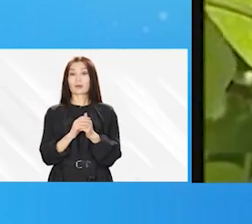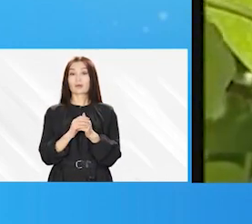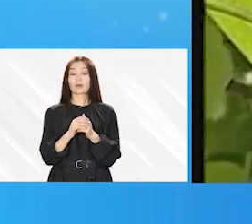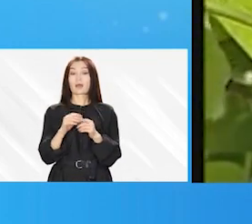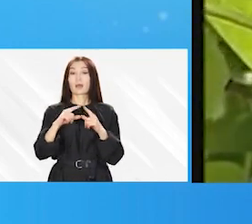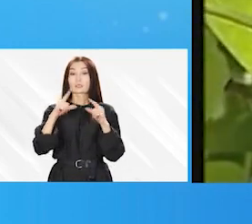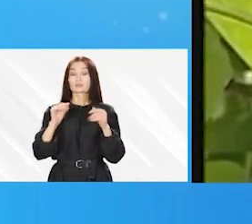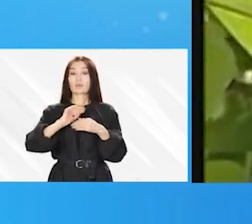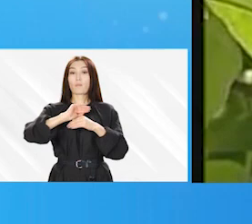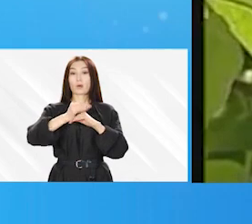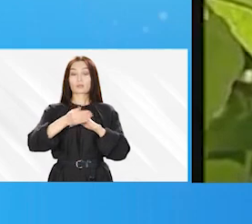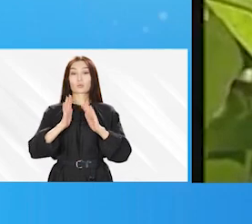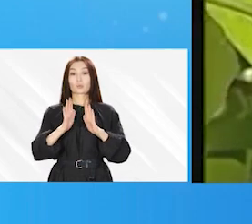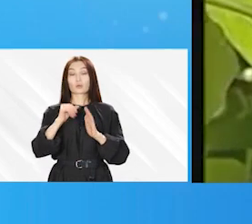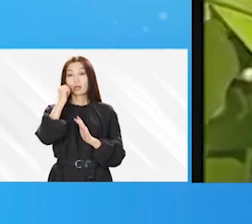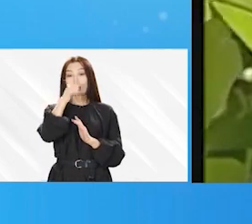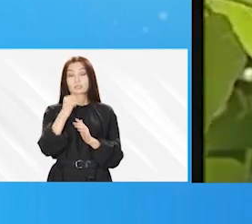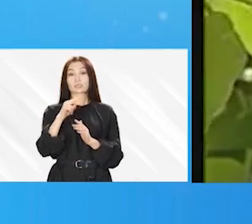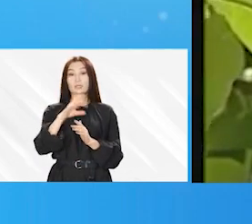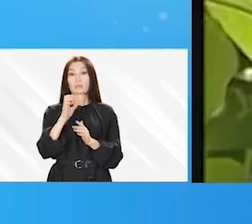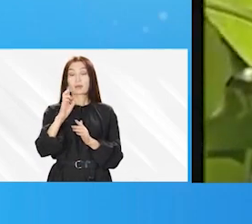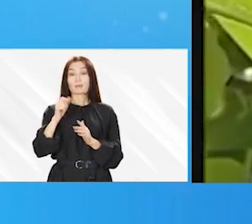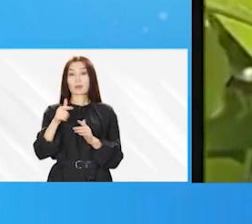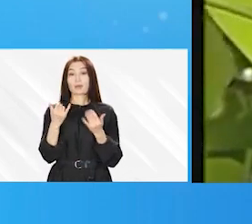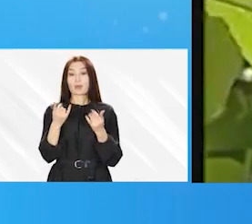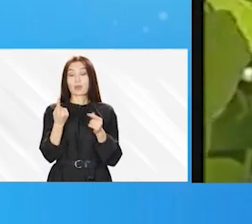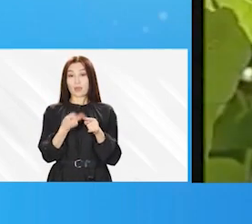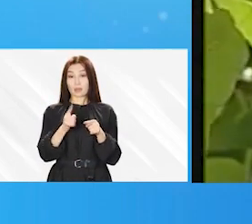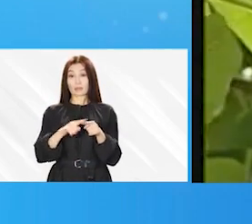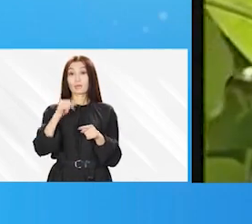листвой покрыты только годичные побеги текущего года